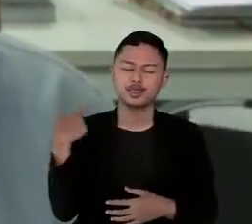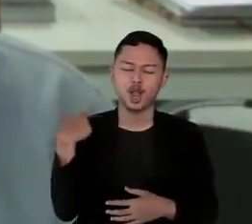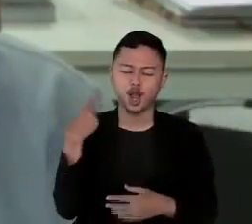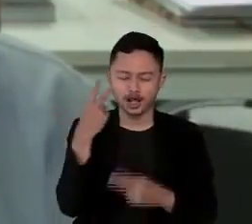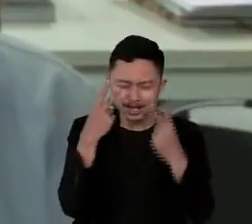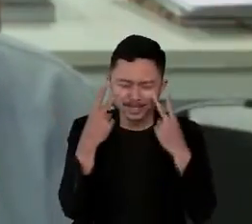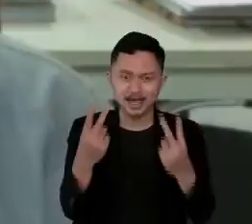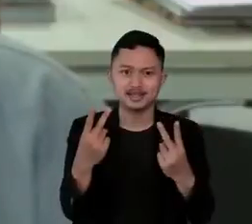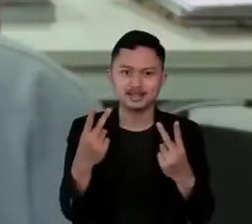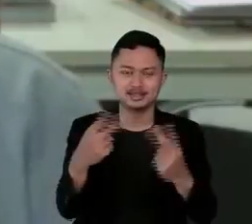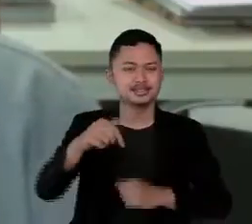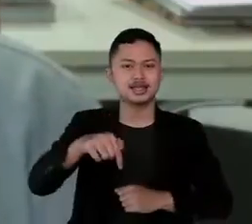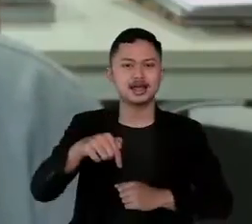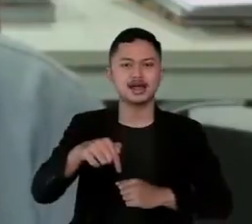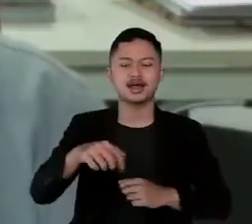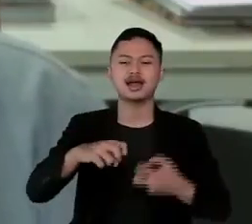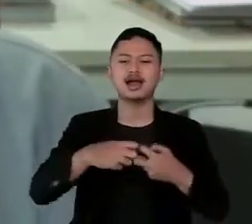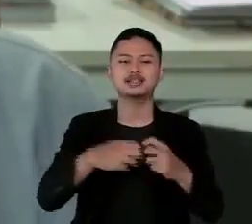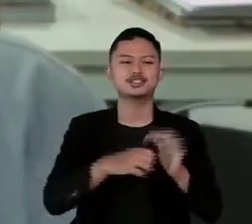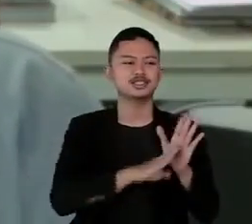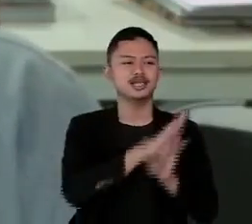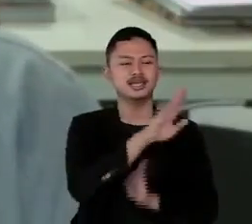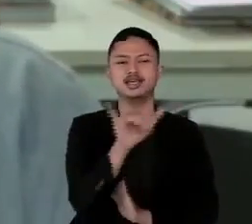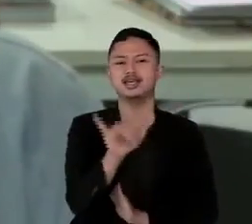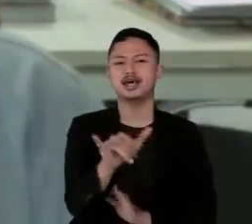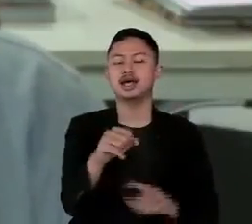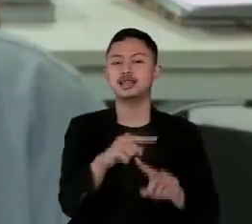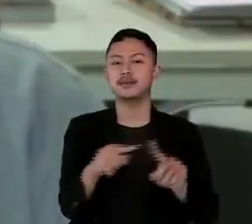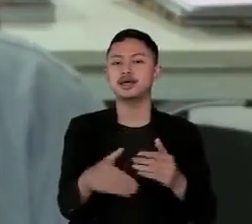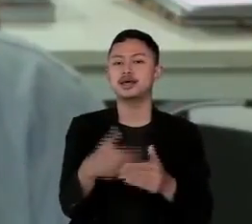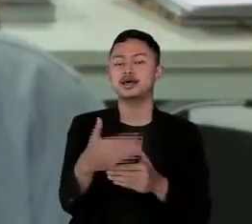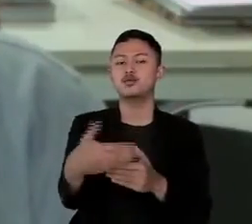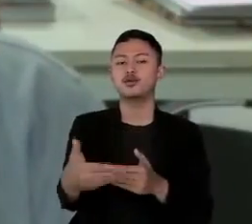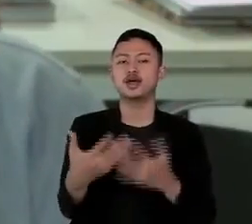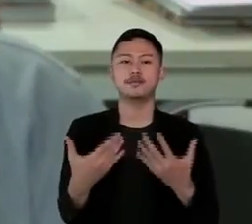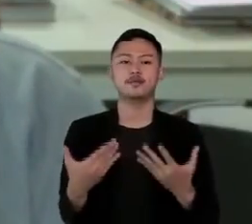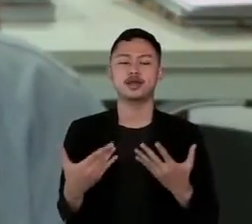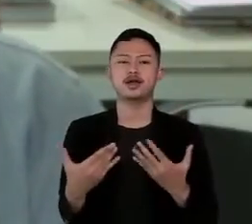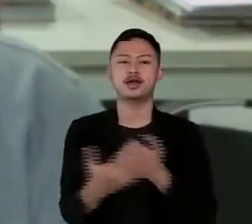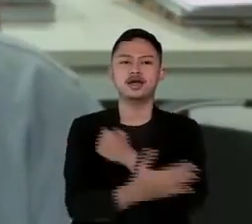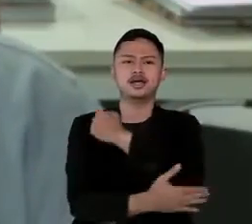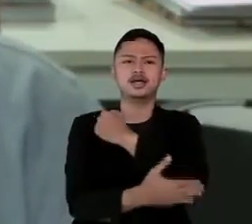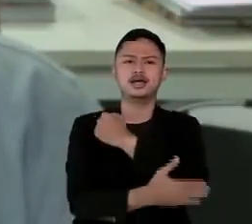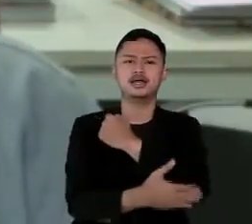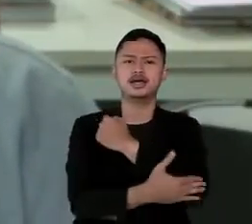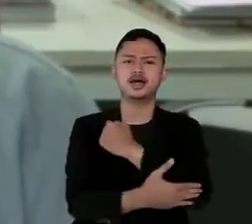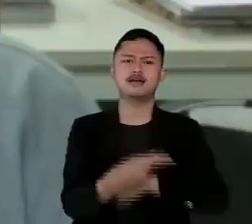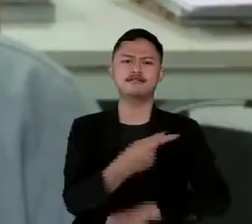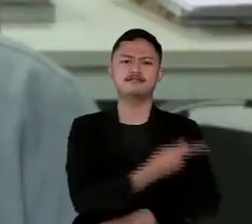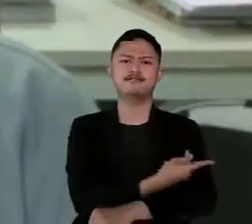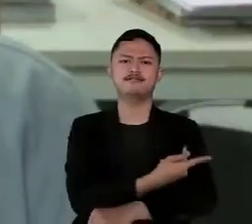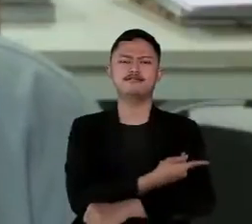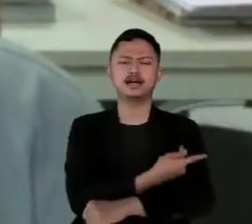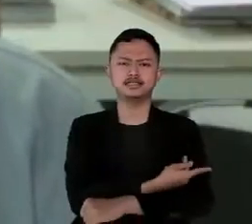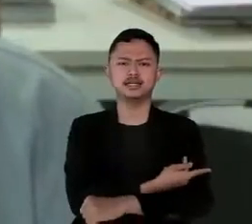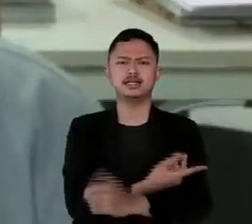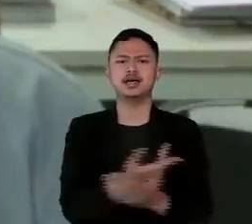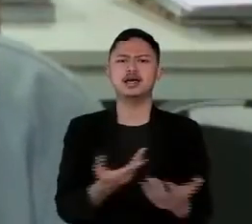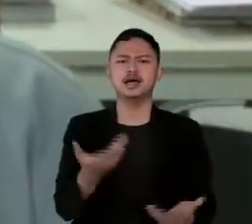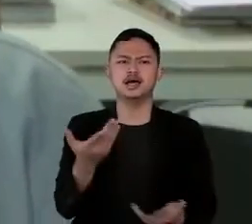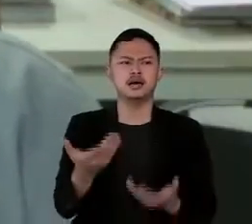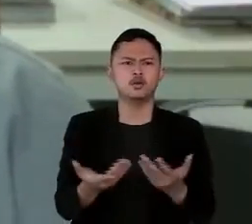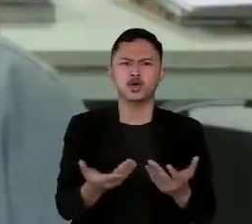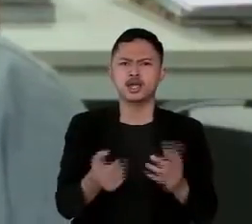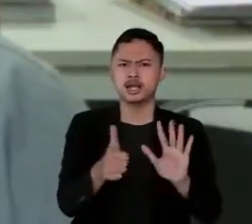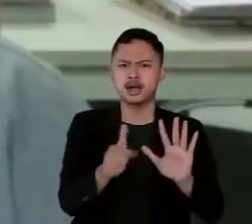sekarang memang letupan kasus terjadi tapi kemudian negara-negara yang vaksinasinya sudah mencapai